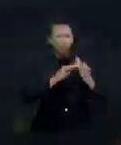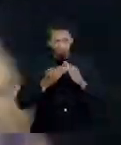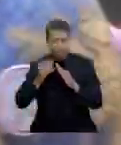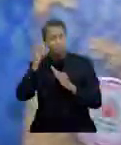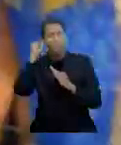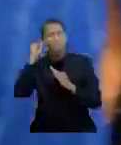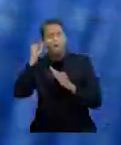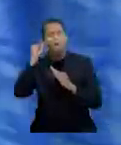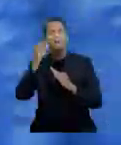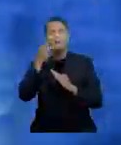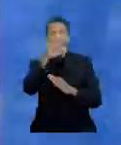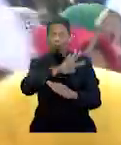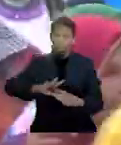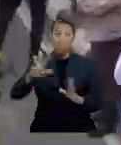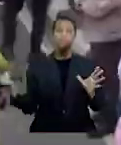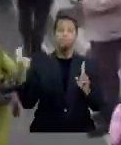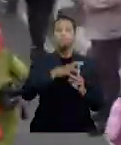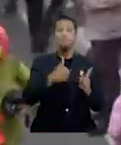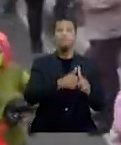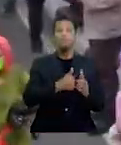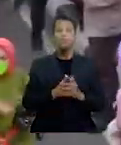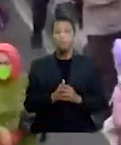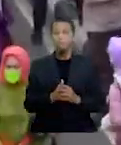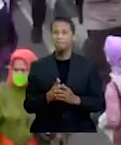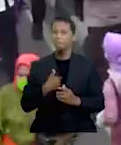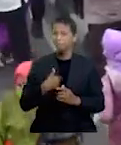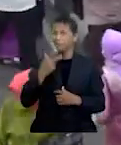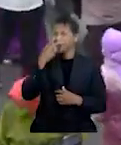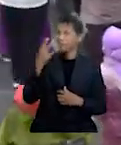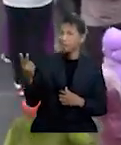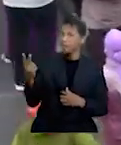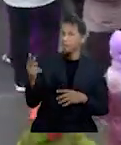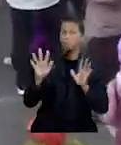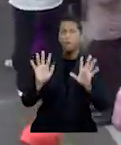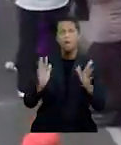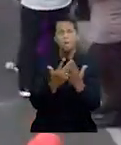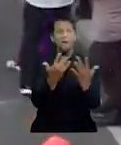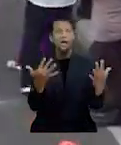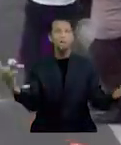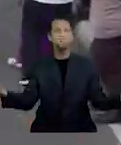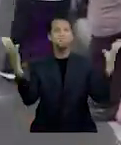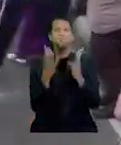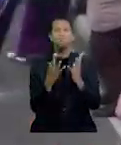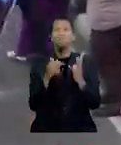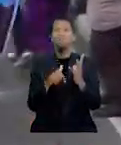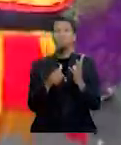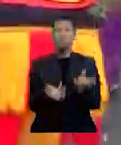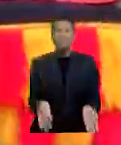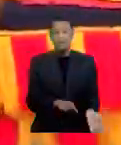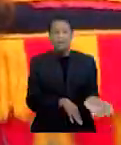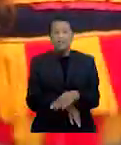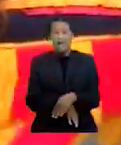seluruh Indonesia. Nah, tadi saya juga sudah melihat ada banyak masyarakat yang hadir dan mereka ini berkebaya